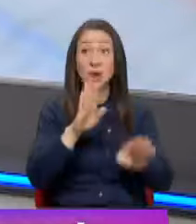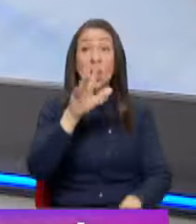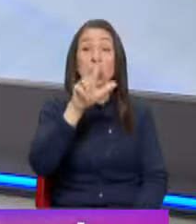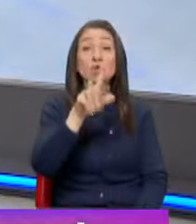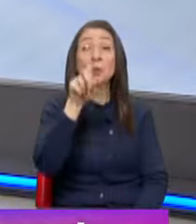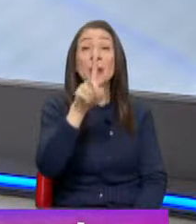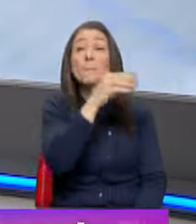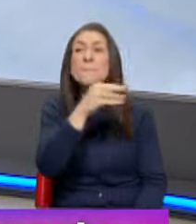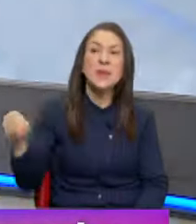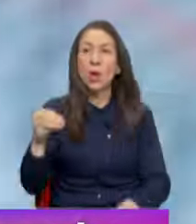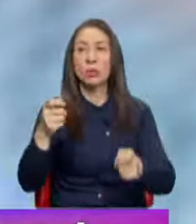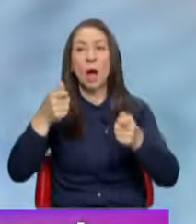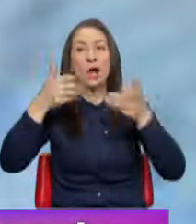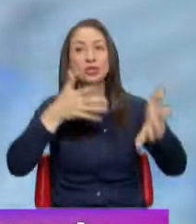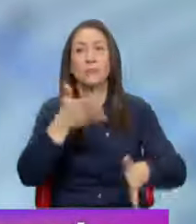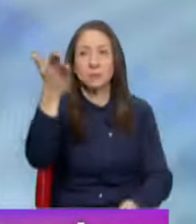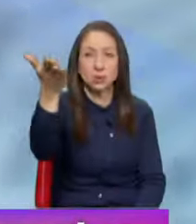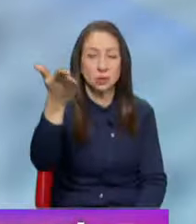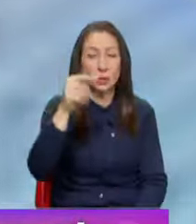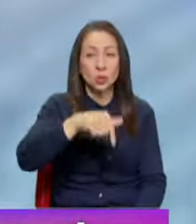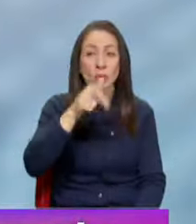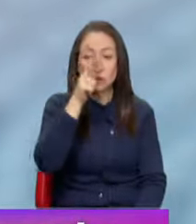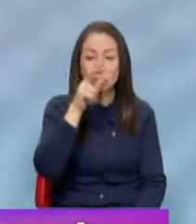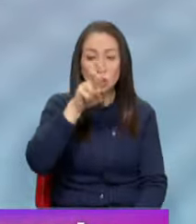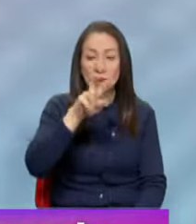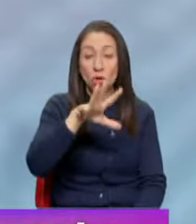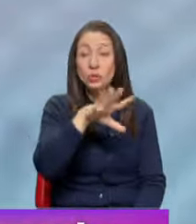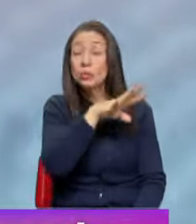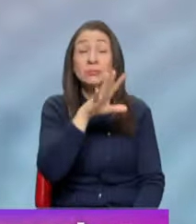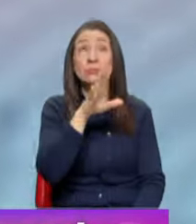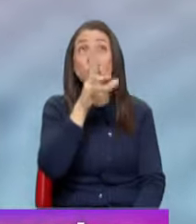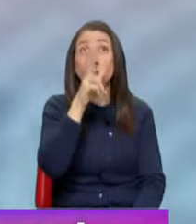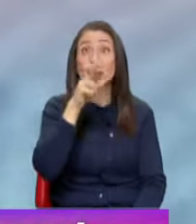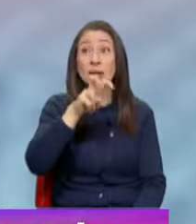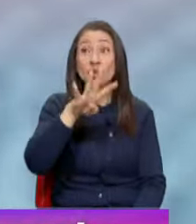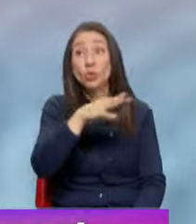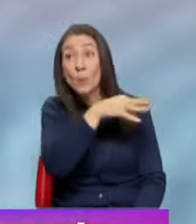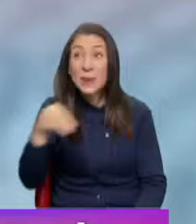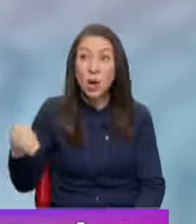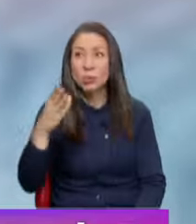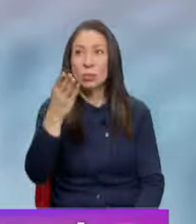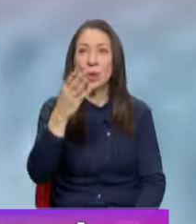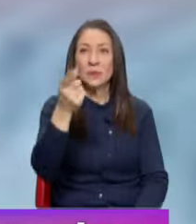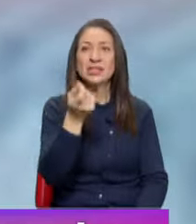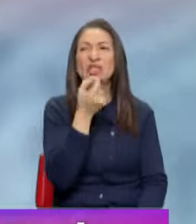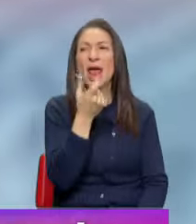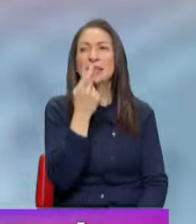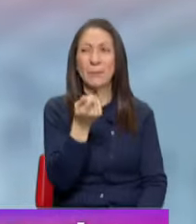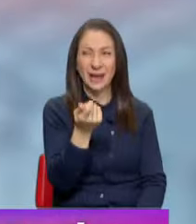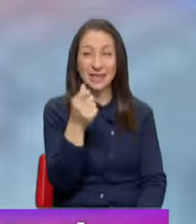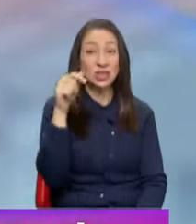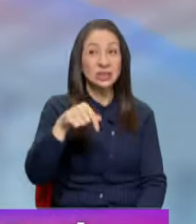31 milyon lira harcanmış bugünün 384 milyonu Hani o gün belki çerez parasıydı